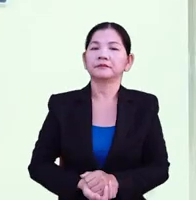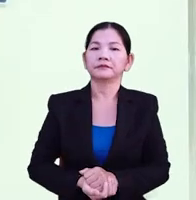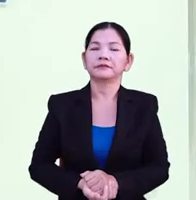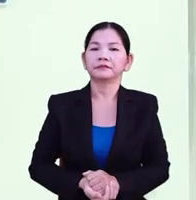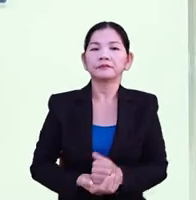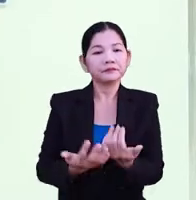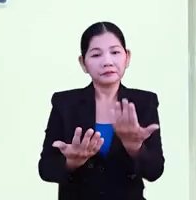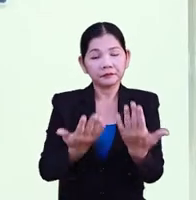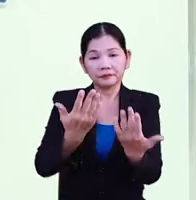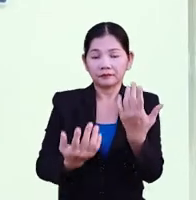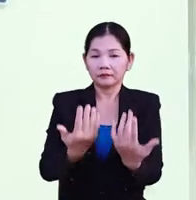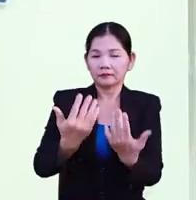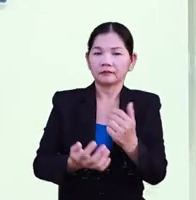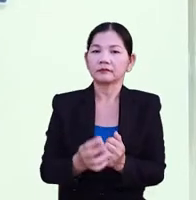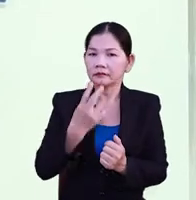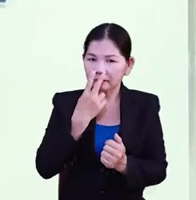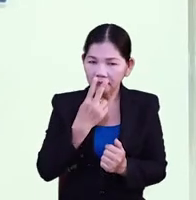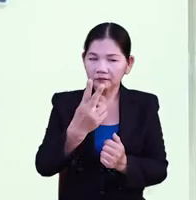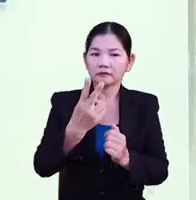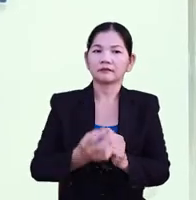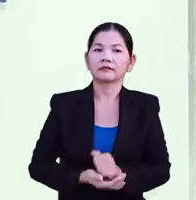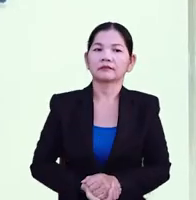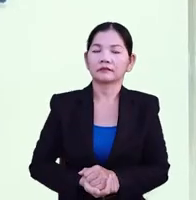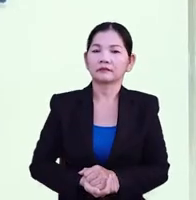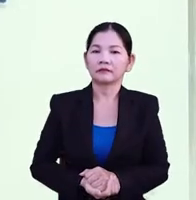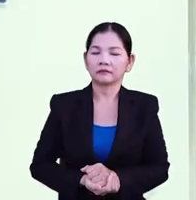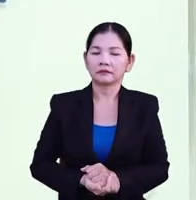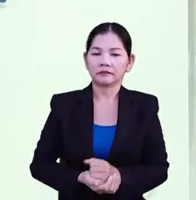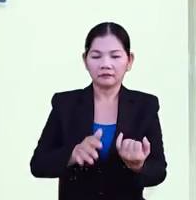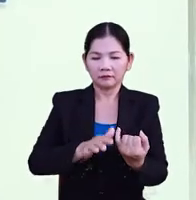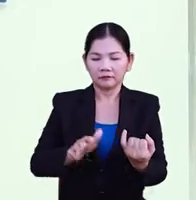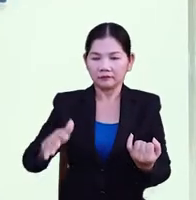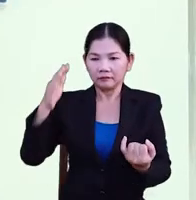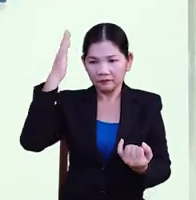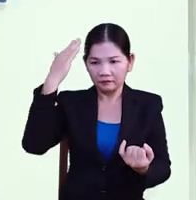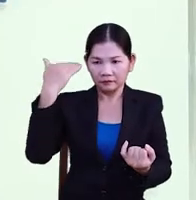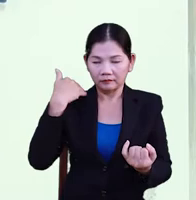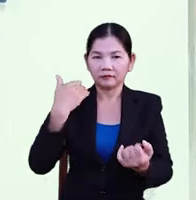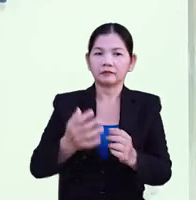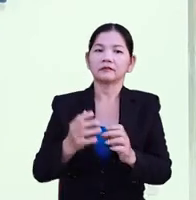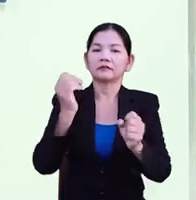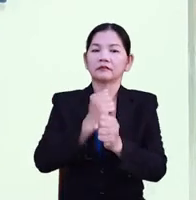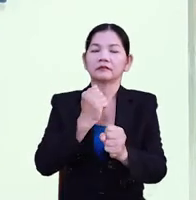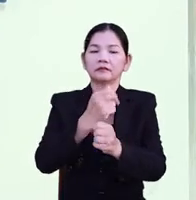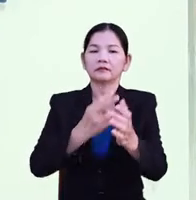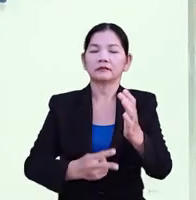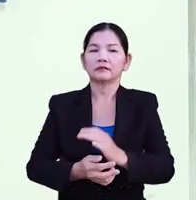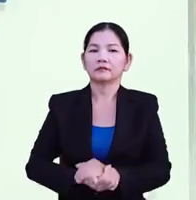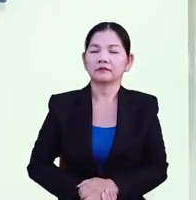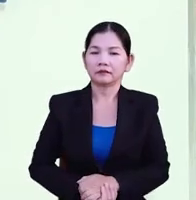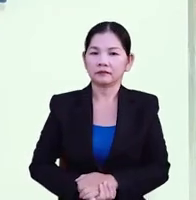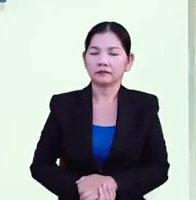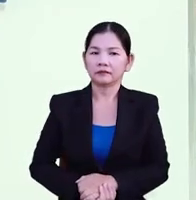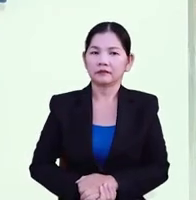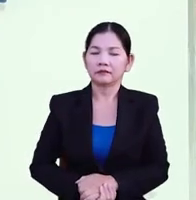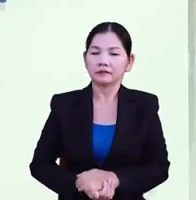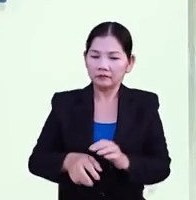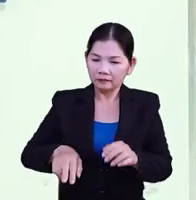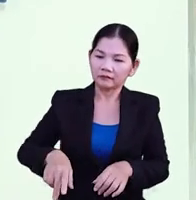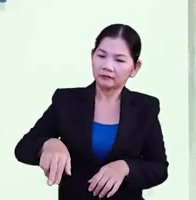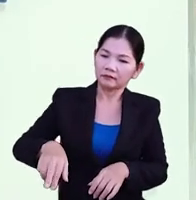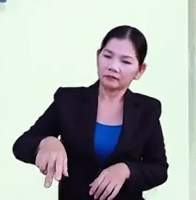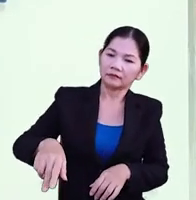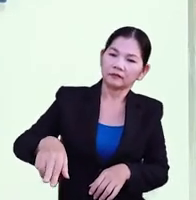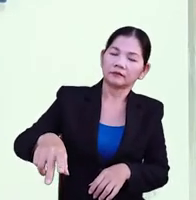ได้จ้าเคยจ้าก็มาเรย์นะกบปงแต่ไอ้ก้อนจ้ากบปงแต่ดาว